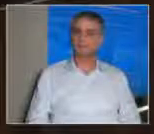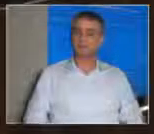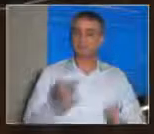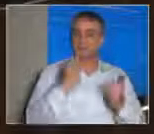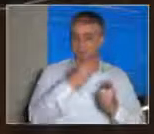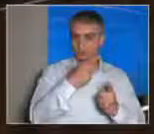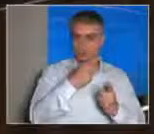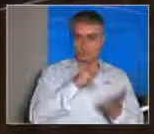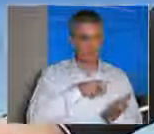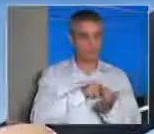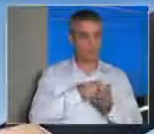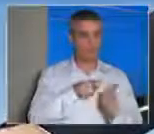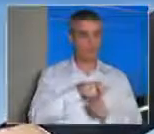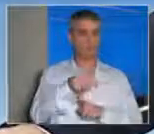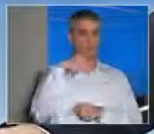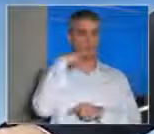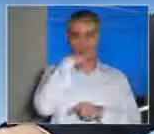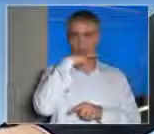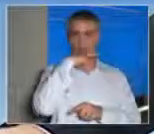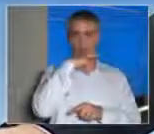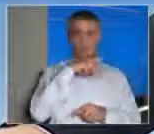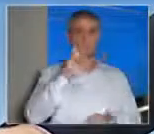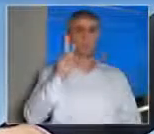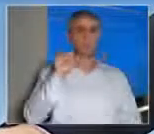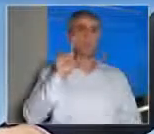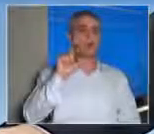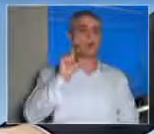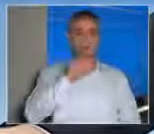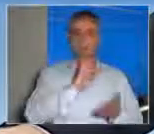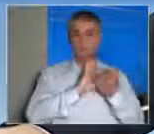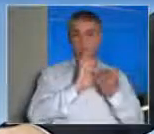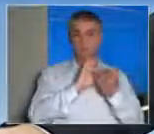ובזמן שאתם צועדים על השטיח האדום, וואלה מפרסם את הידיעה